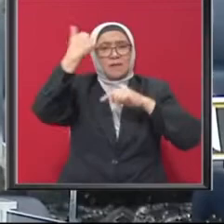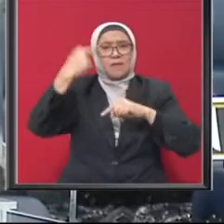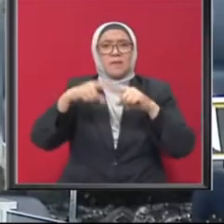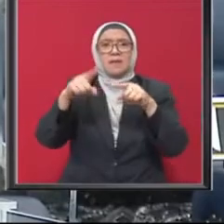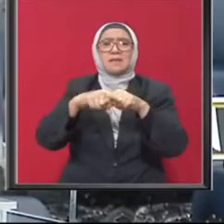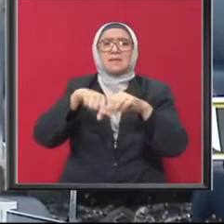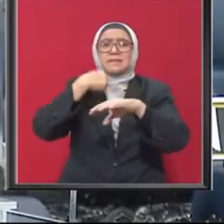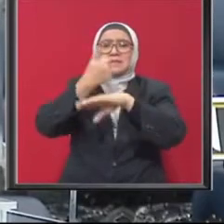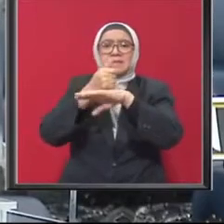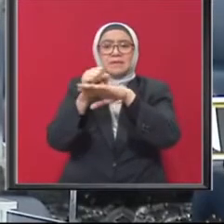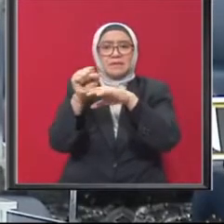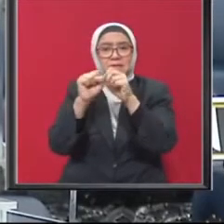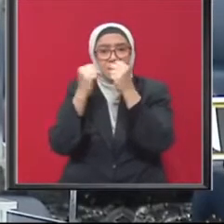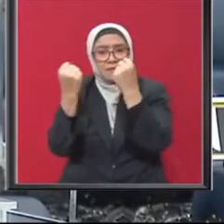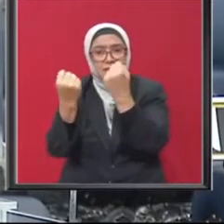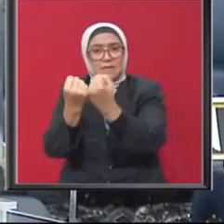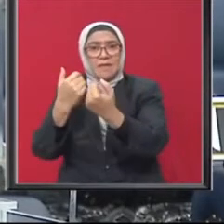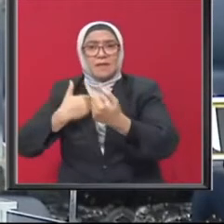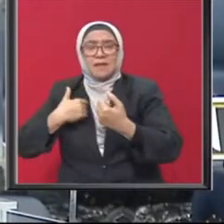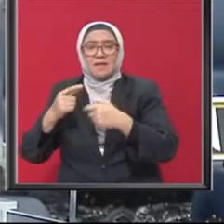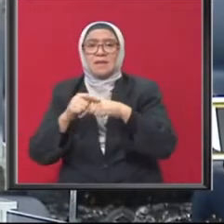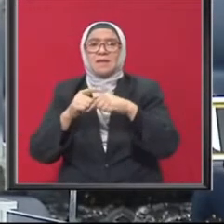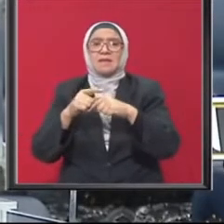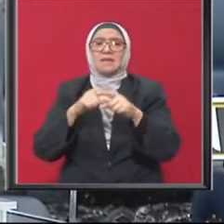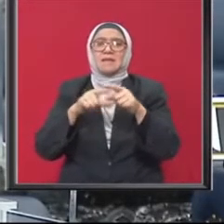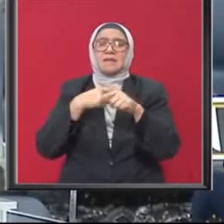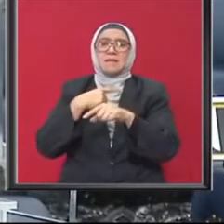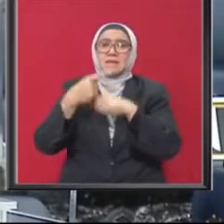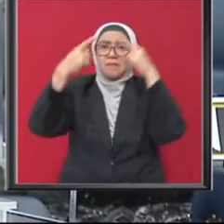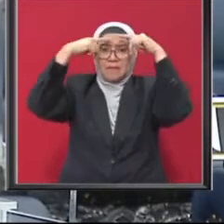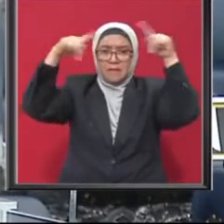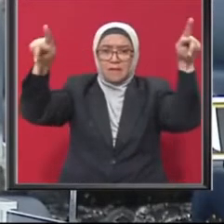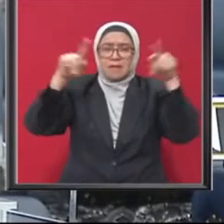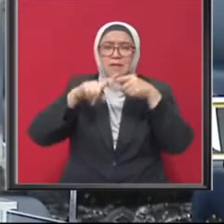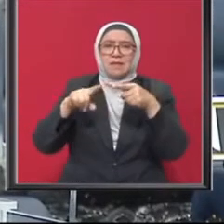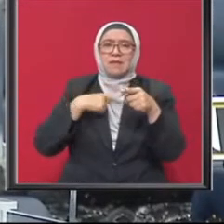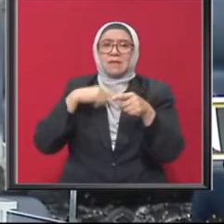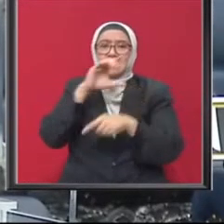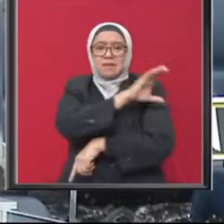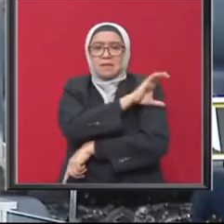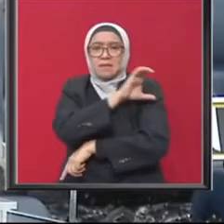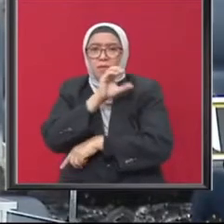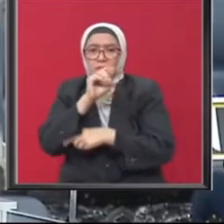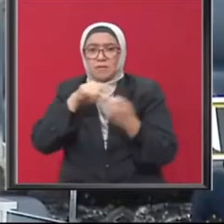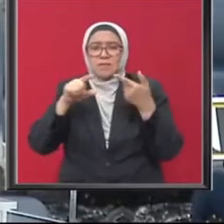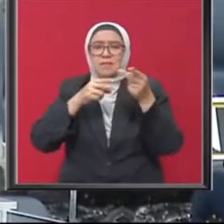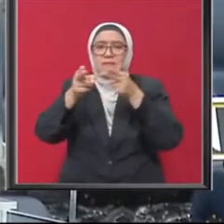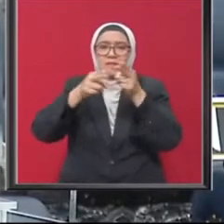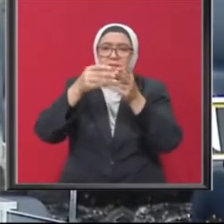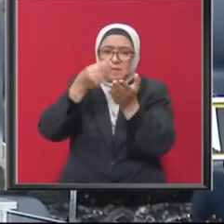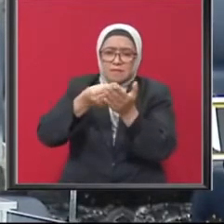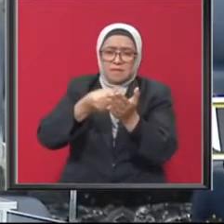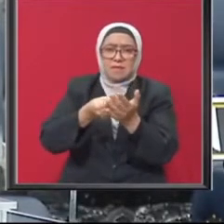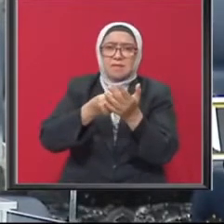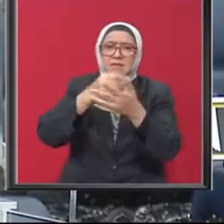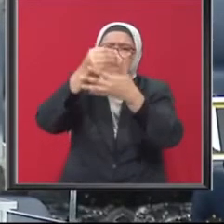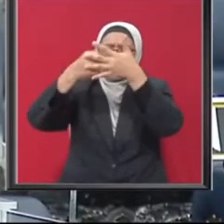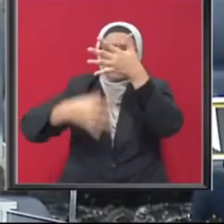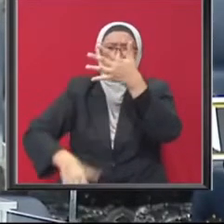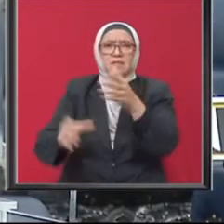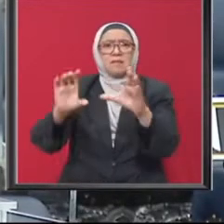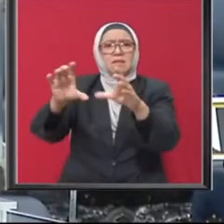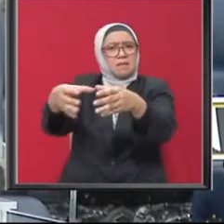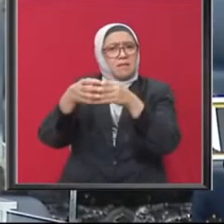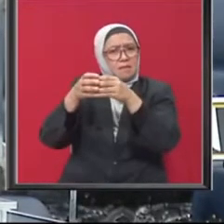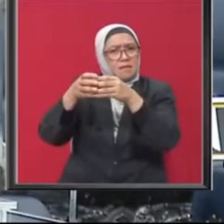Bodrex tadi sendiri mempunyai CEO Disney mempunyai Chievo pengurusan keuangan dan dia tidak akan lagi terhenti kepada